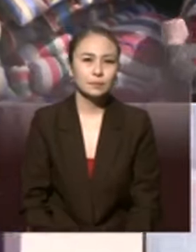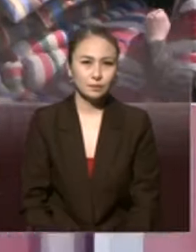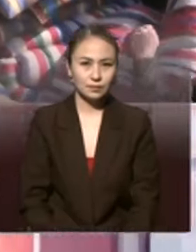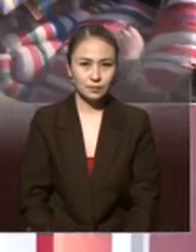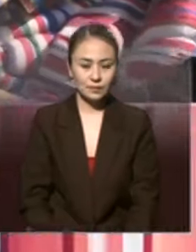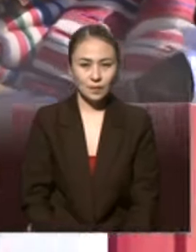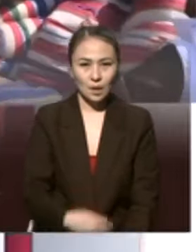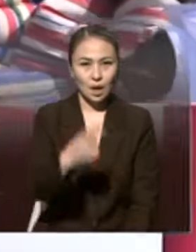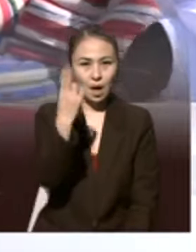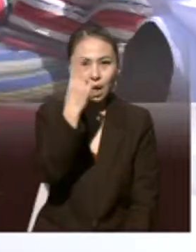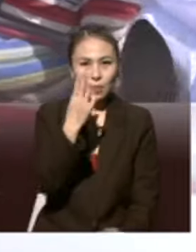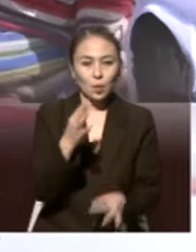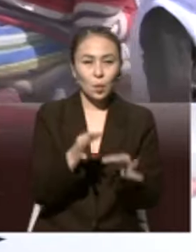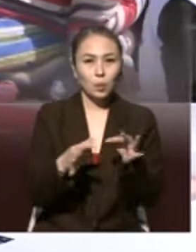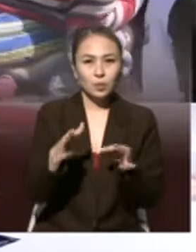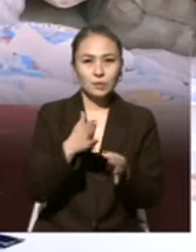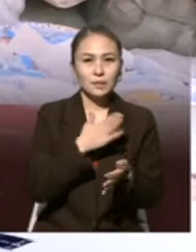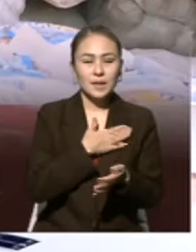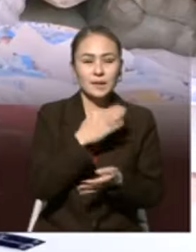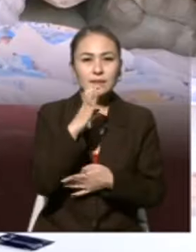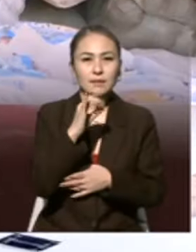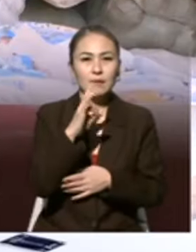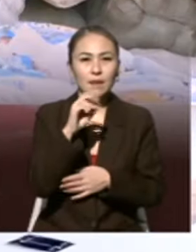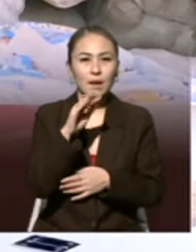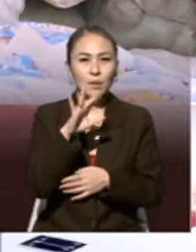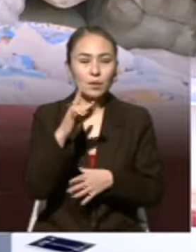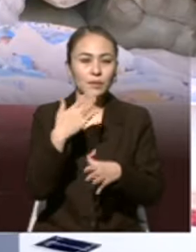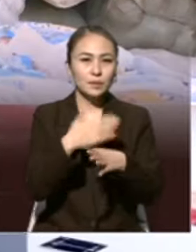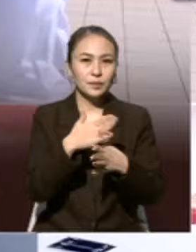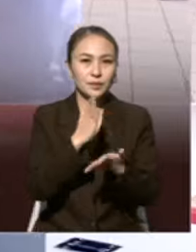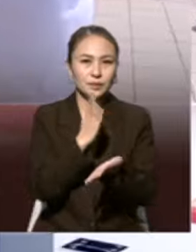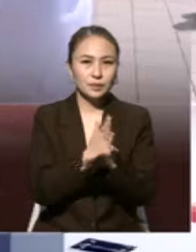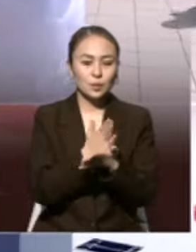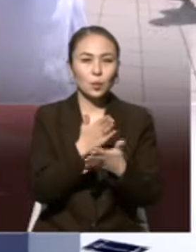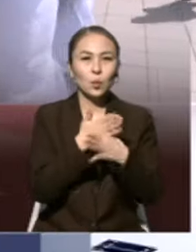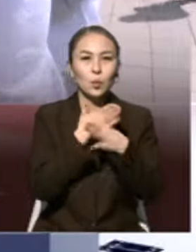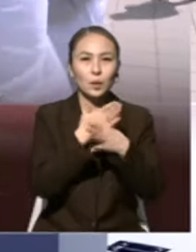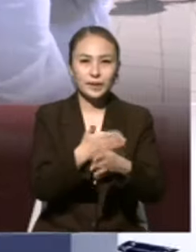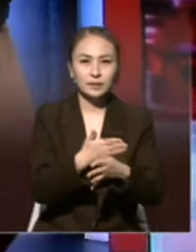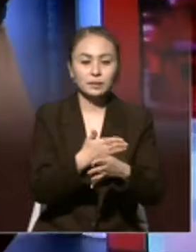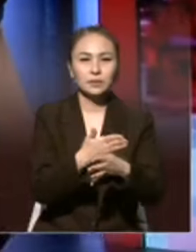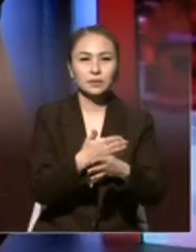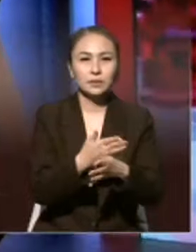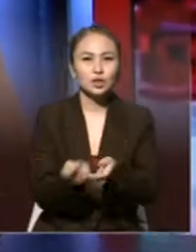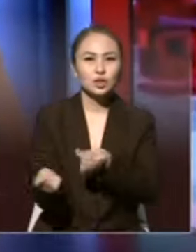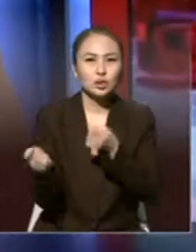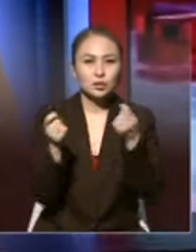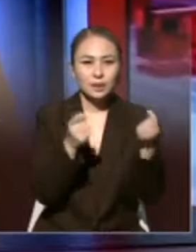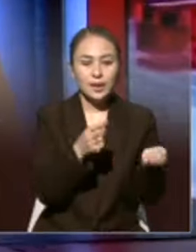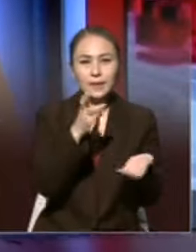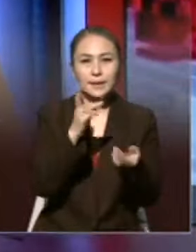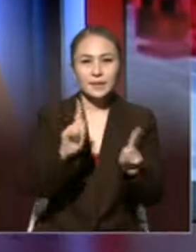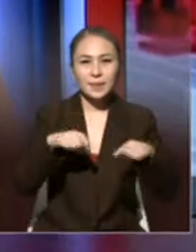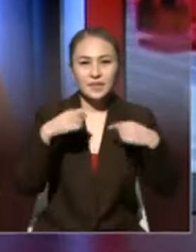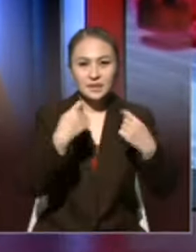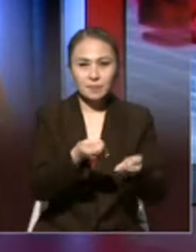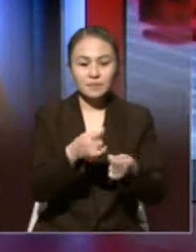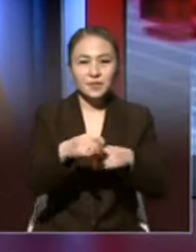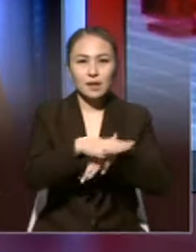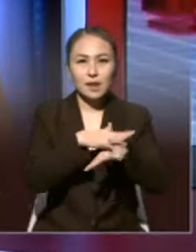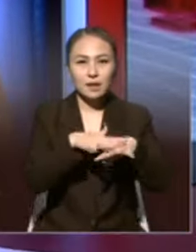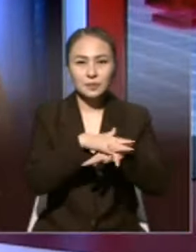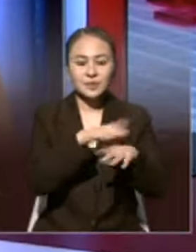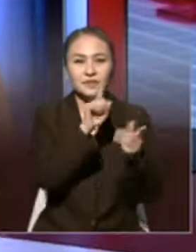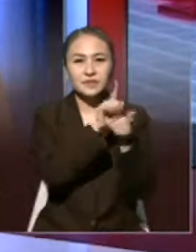мынау Ақмола облысына біздің сенаторларымыз шықты. Олар осы гуманитарлық көмекті жеткізіп, табыстап және де халықпен